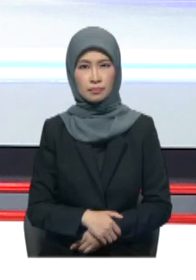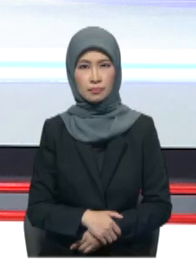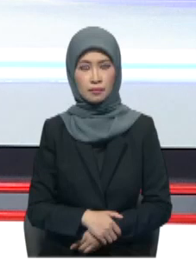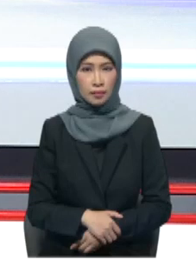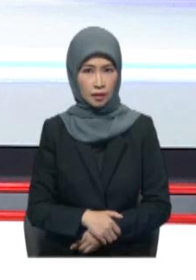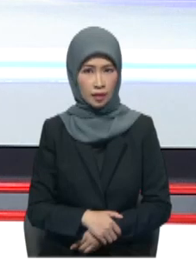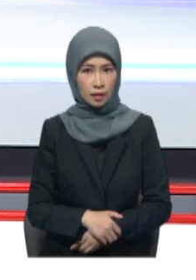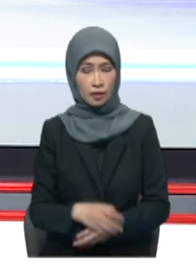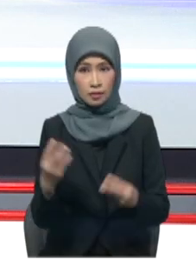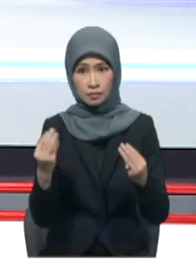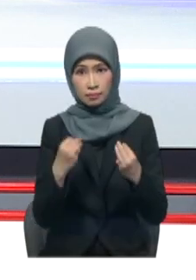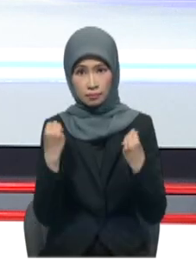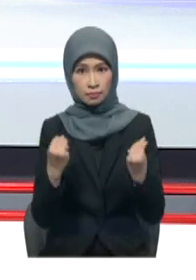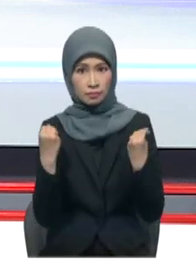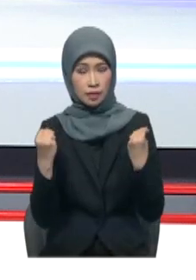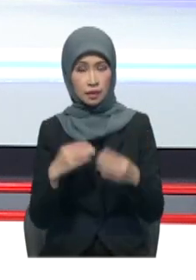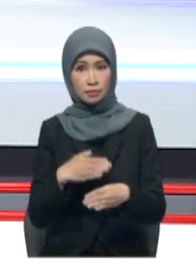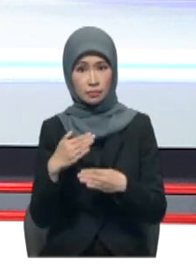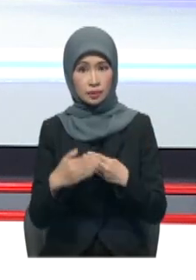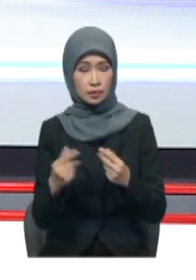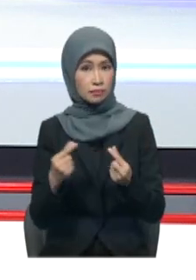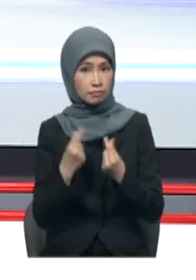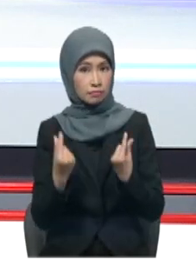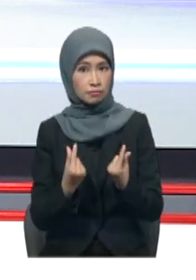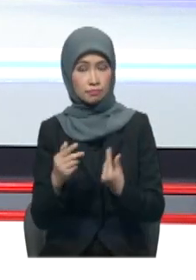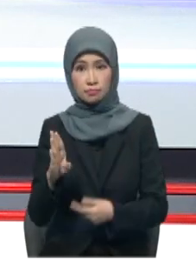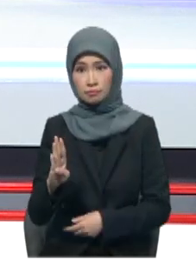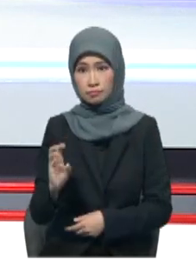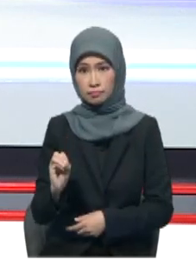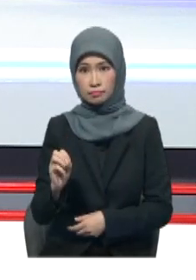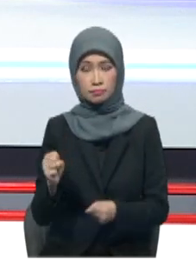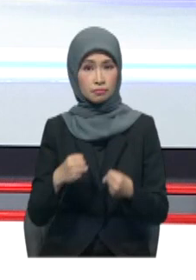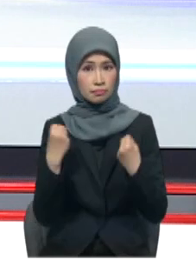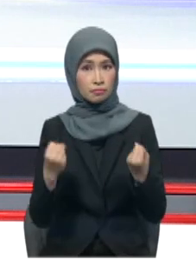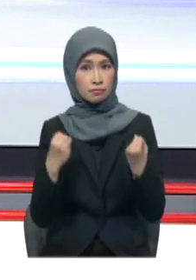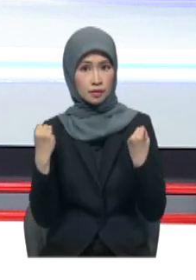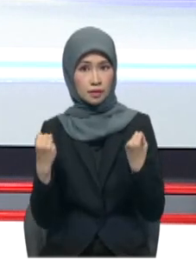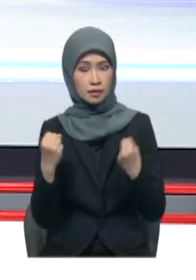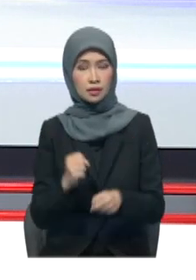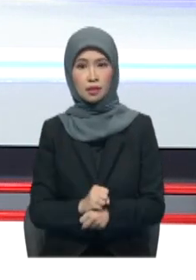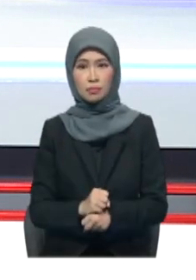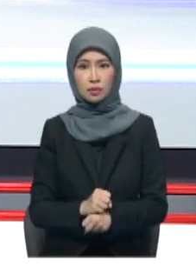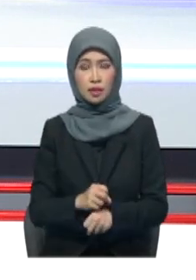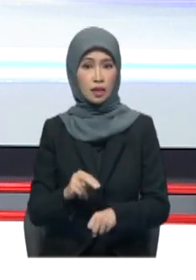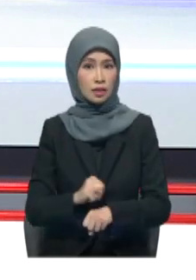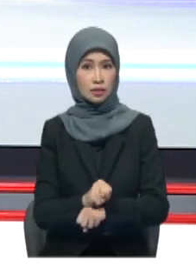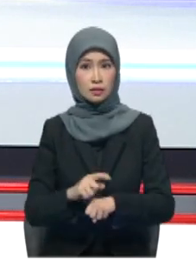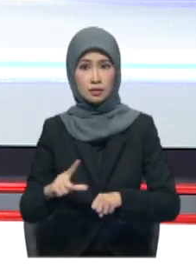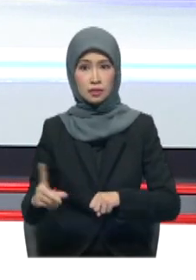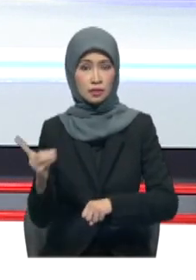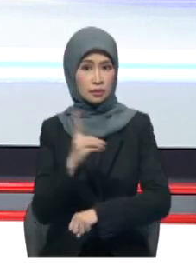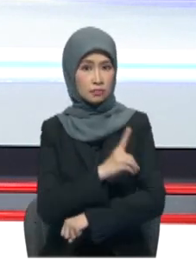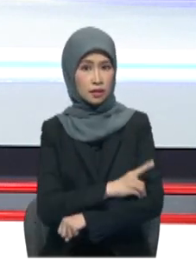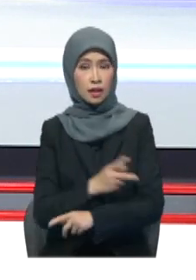sementara itu Majlis khatam al-quran 40 kali Sempena sambutan ulang tahun hari kebangsaan negara brun Darussalam